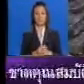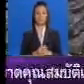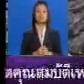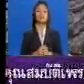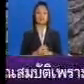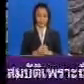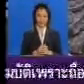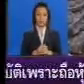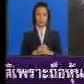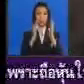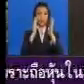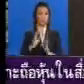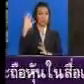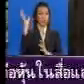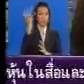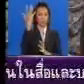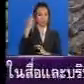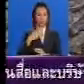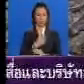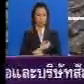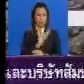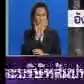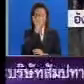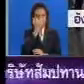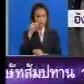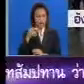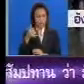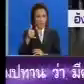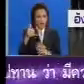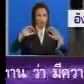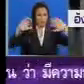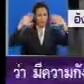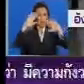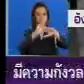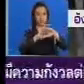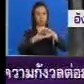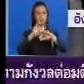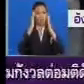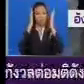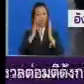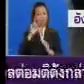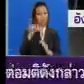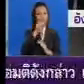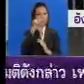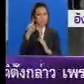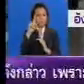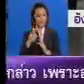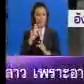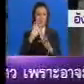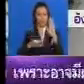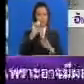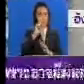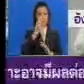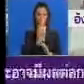ชาวโลกตื่นตระหนกหลังรัฐบาลอังกฤษเตือนว่าอาจมีคนอังกฤษเสียชีวิตจากไข้หวัดใหญ่สายพันธุ์ใหม่ประมาณ 19,000